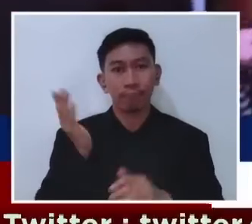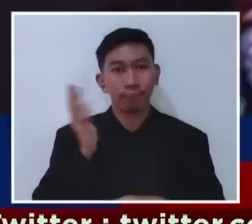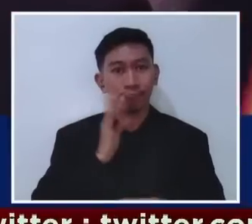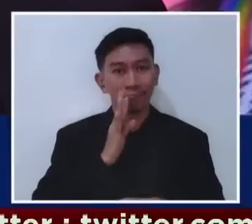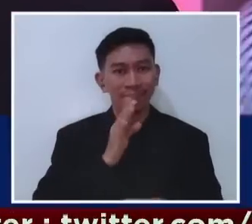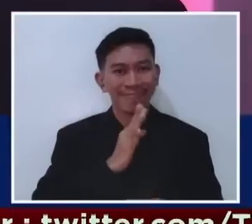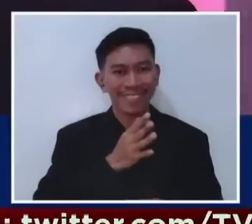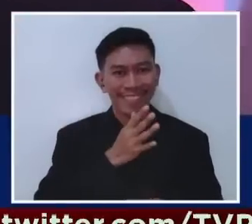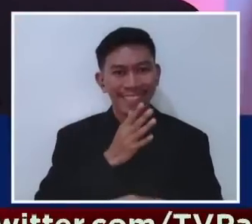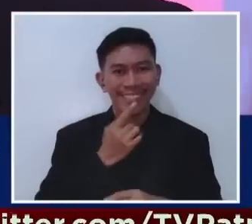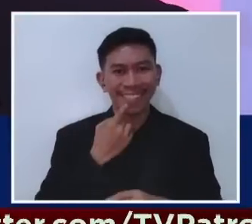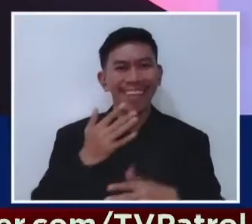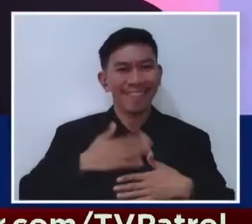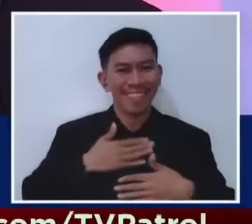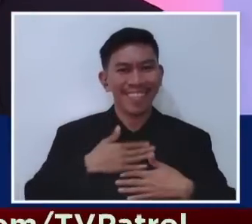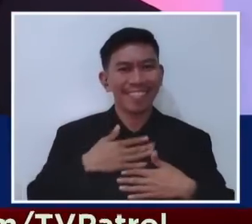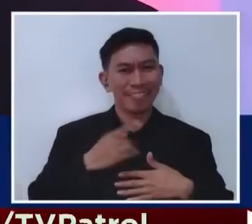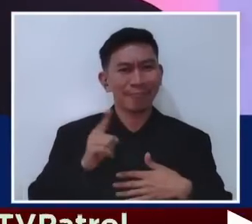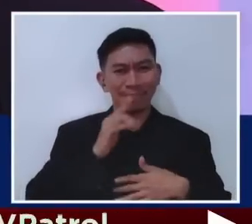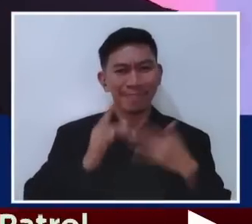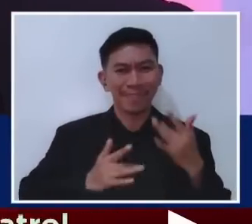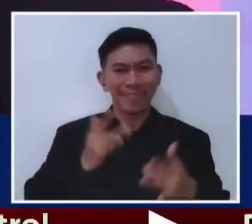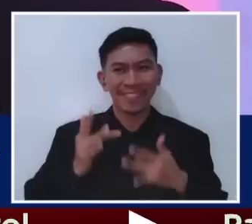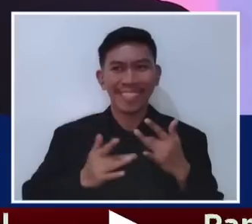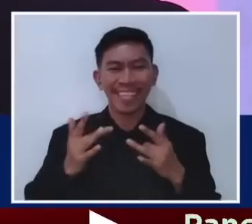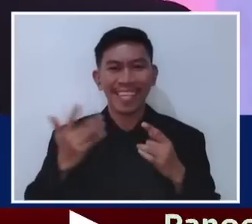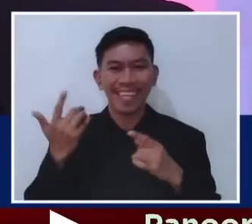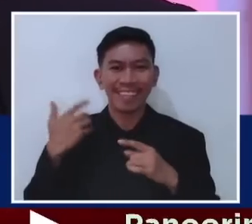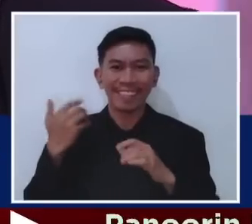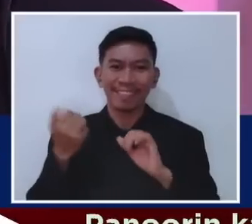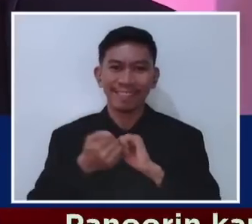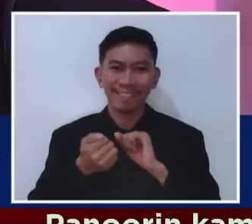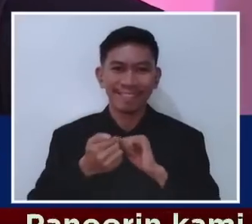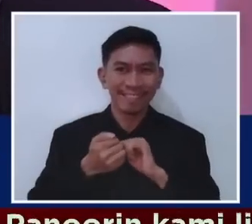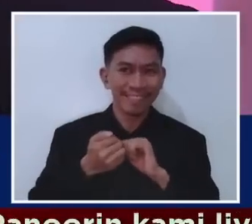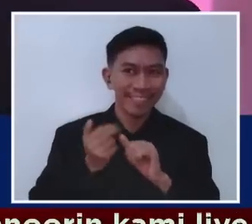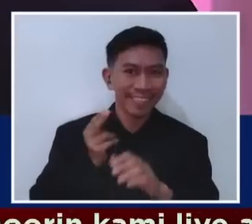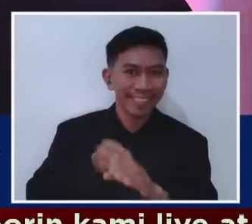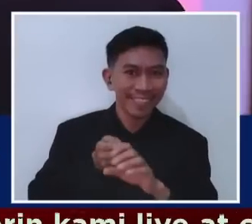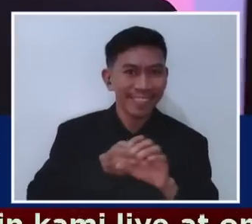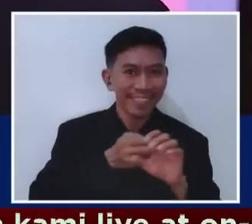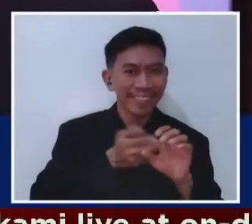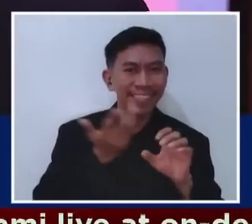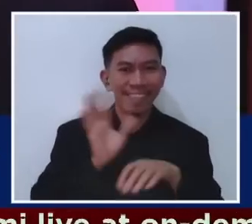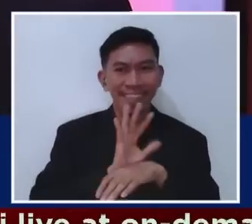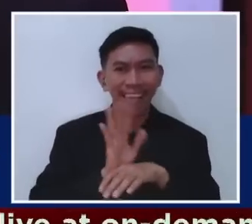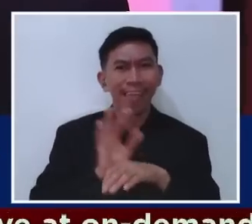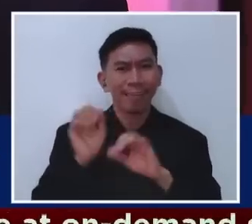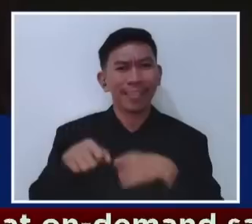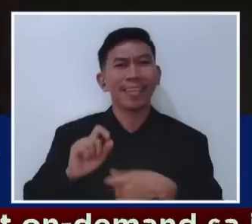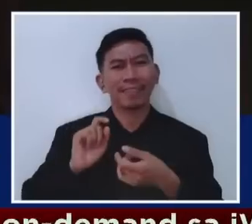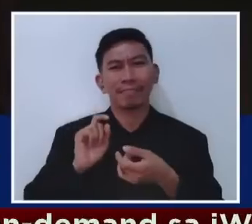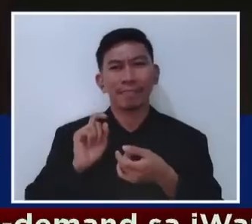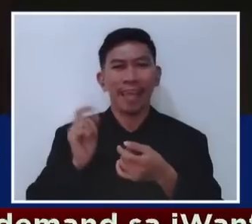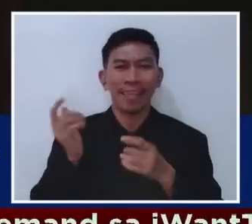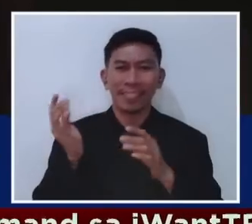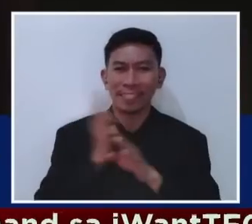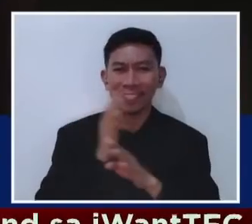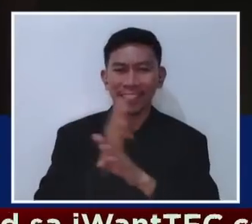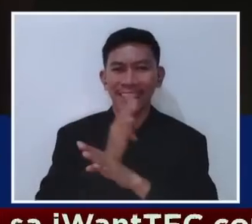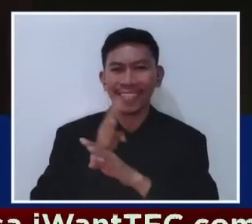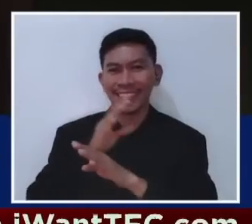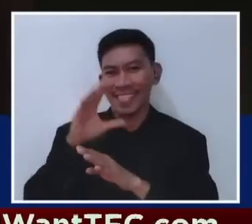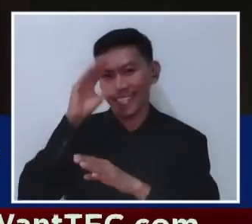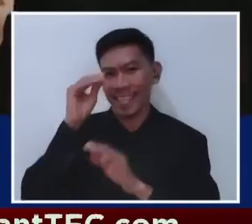niya to be working and doing movies and films that, you know, yung nakakapag-iba-iba siya ng leading man. Dahil naman